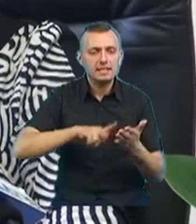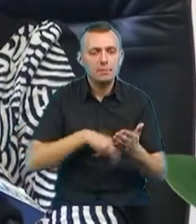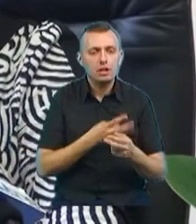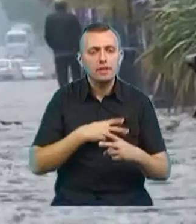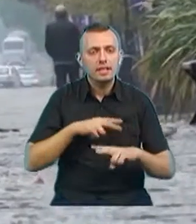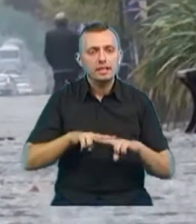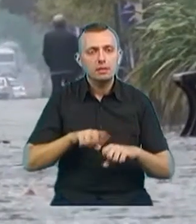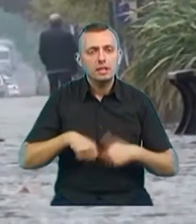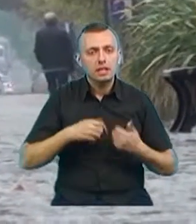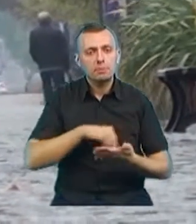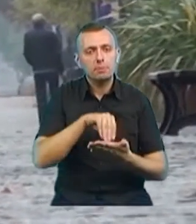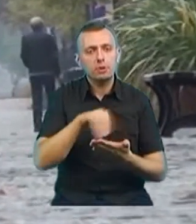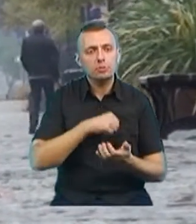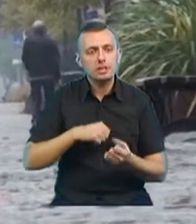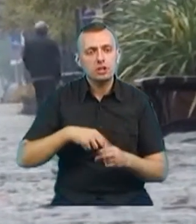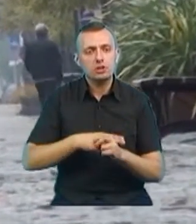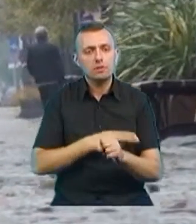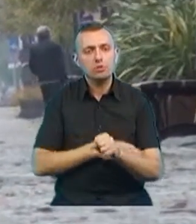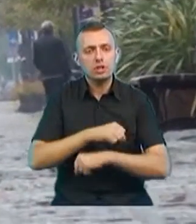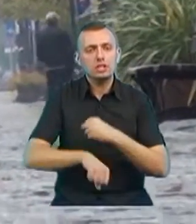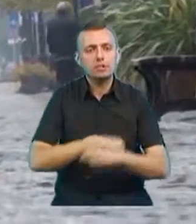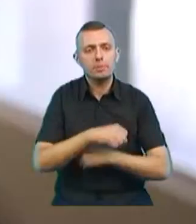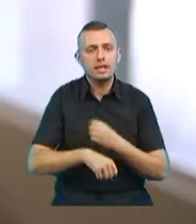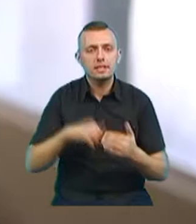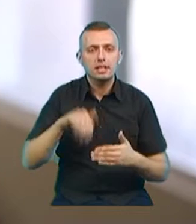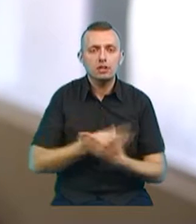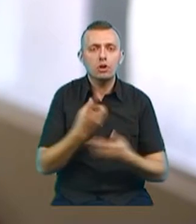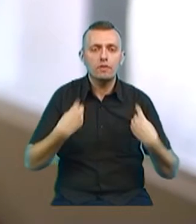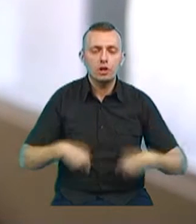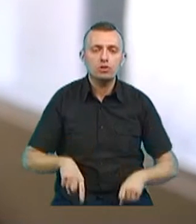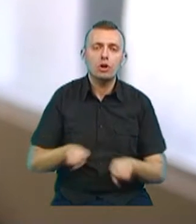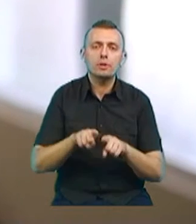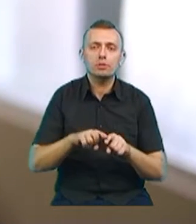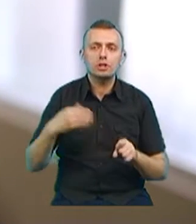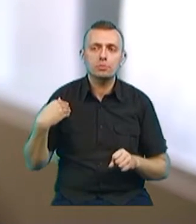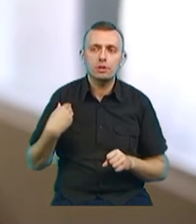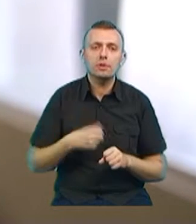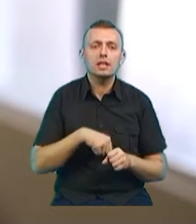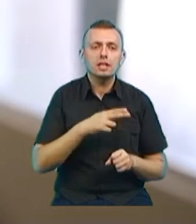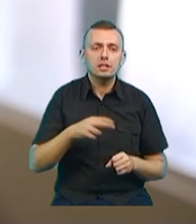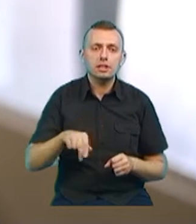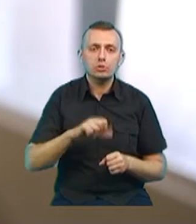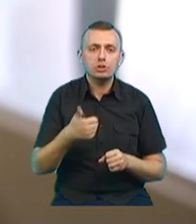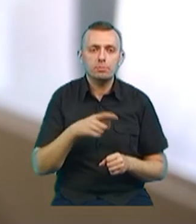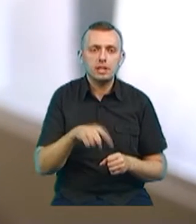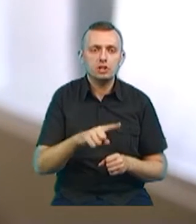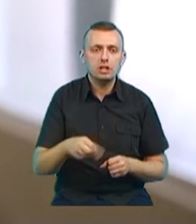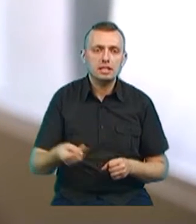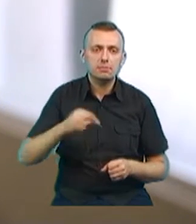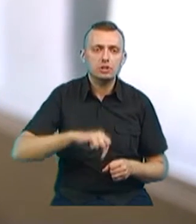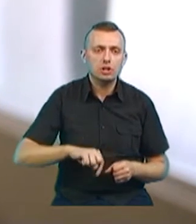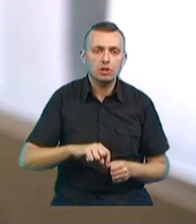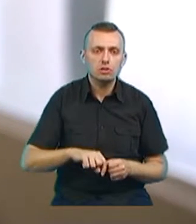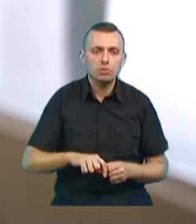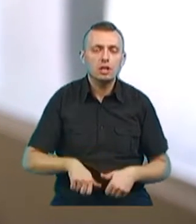terminach również. Wpływ na liczbę bezrobotnych ma również ilość nowo rejestrowanych w pośredniaku, a jak się okazuje i tych, którzy po raz pierwszy przychodzą do